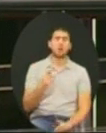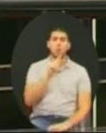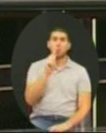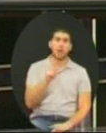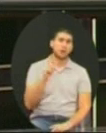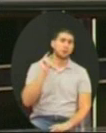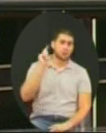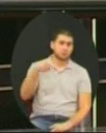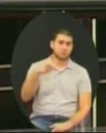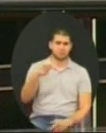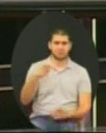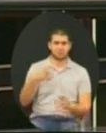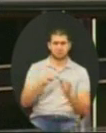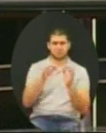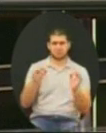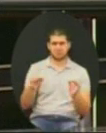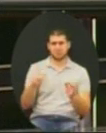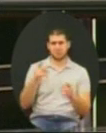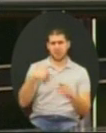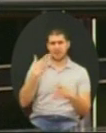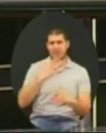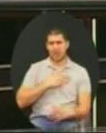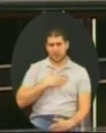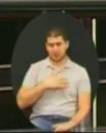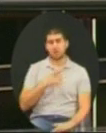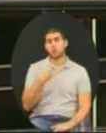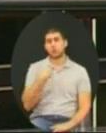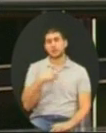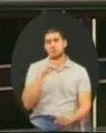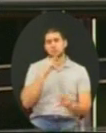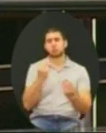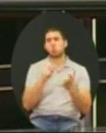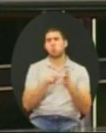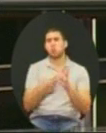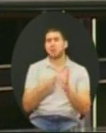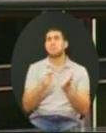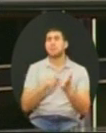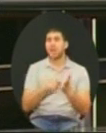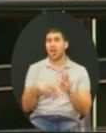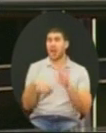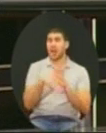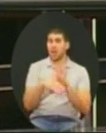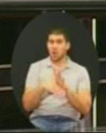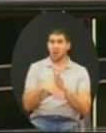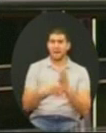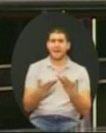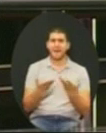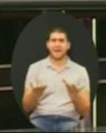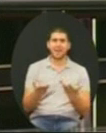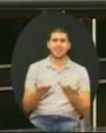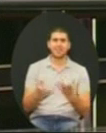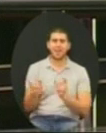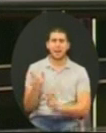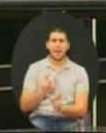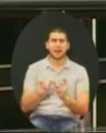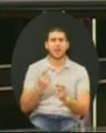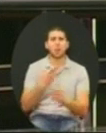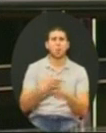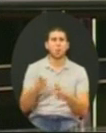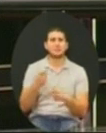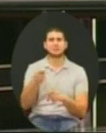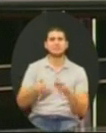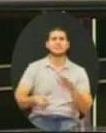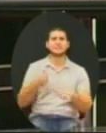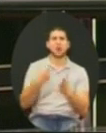להיות שבאמת במושב החורף, אבל אני רוצה לקחת אותך נחמה לעניין הפוליטי, כי בעצם לחוק הזה אין מגינים פרט אולי לשר האוצר